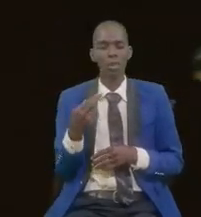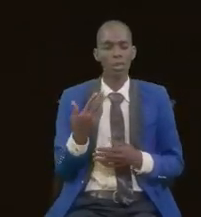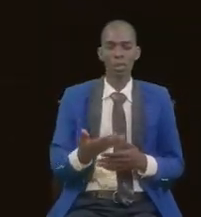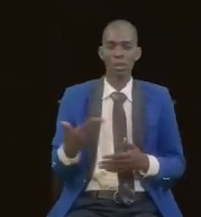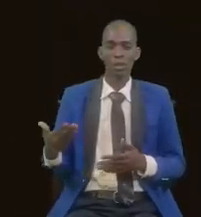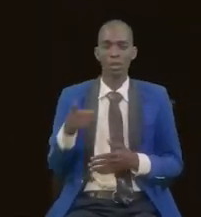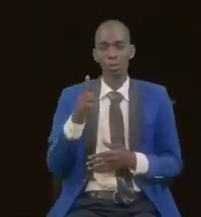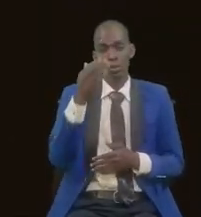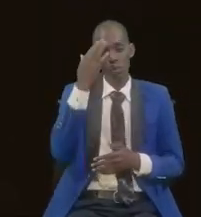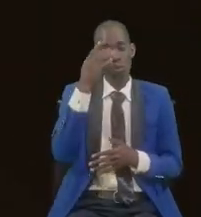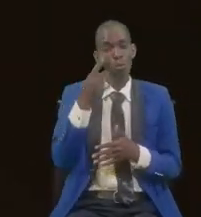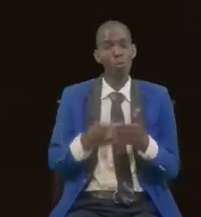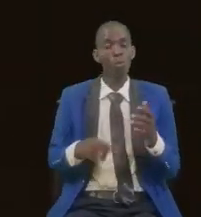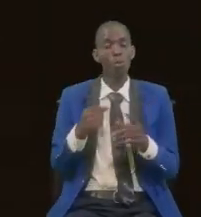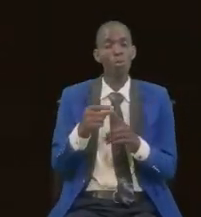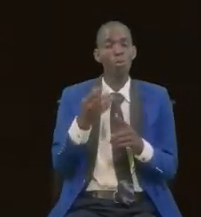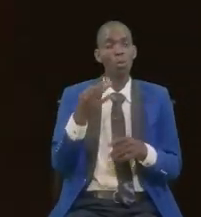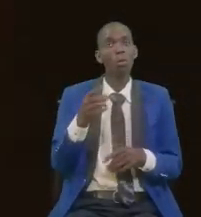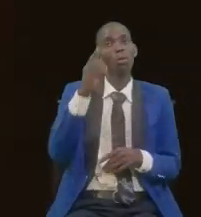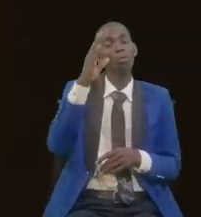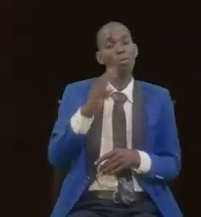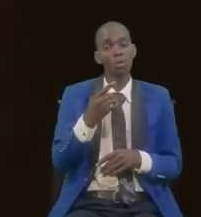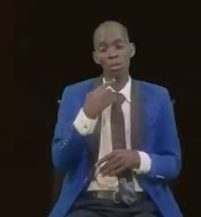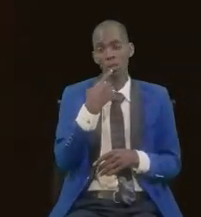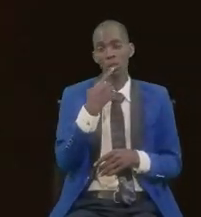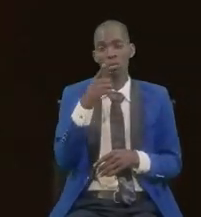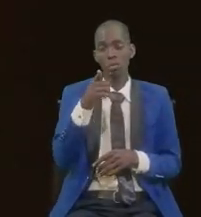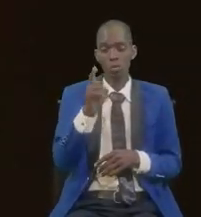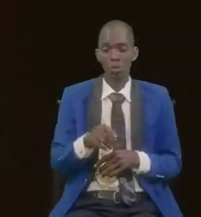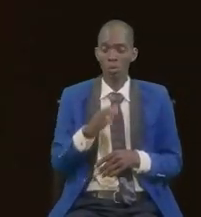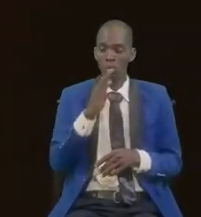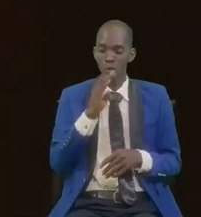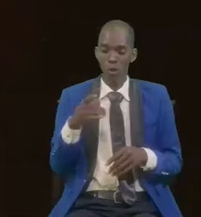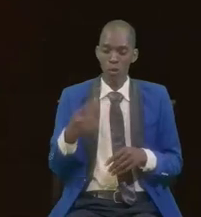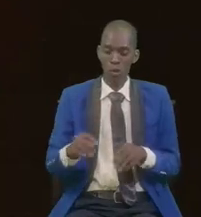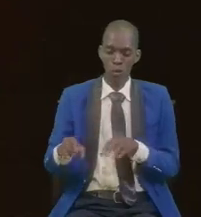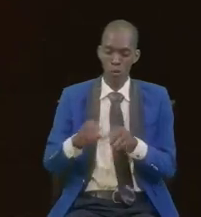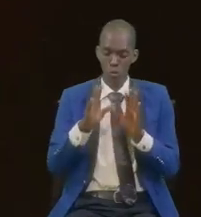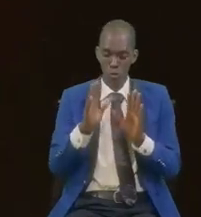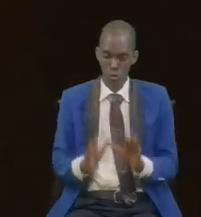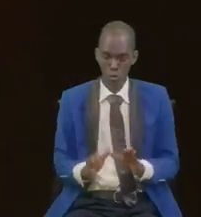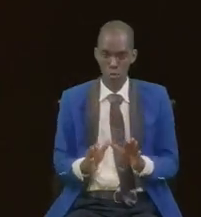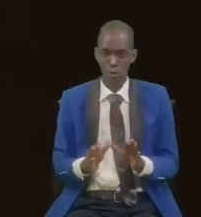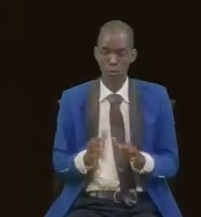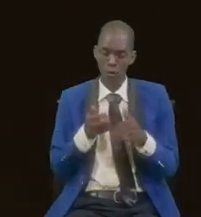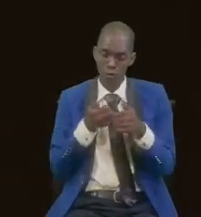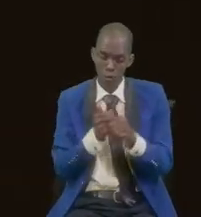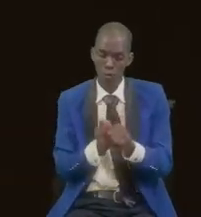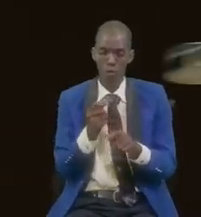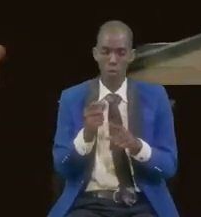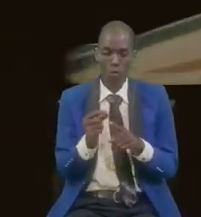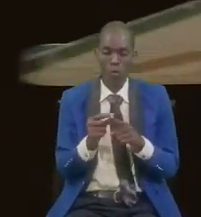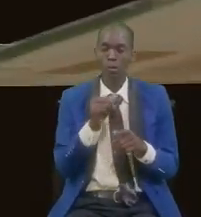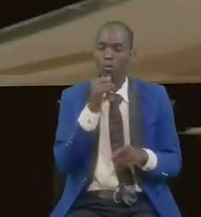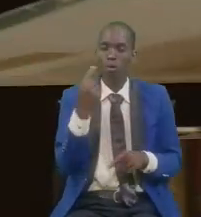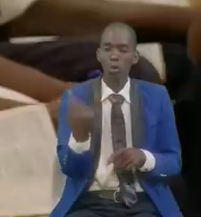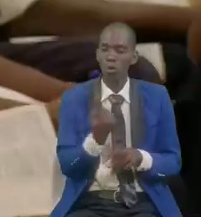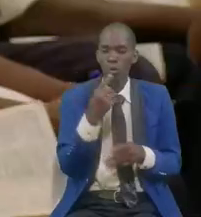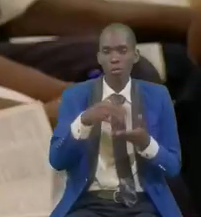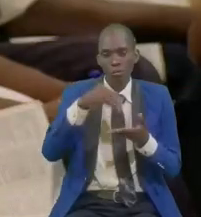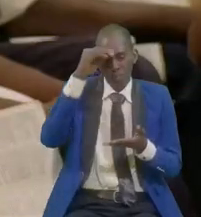ceci et cela. La parole de Dieu dit, mettez en pratique la parole et ne vous bornez pas à